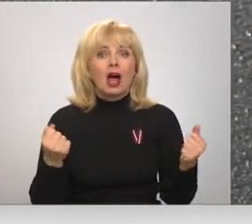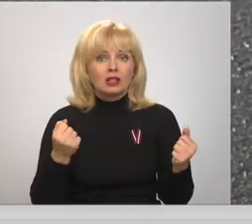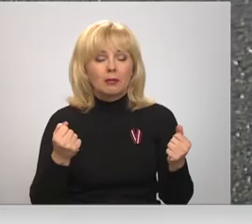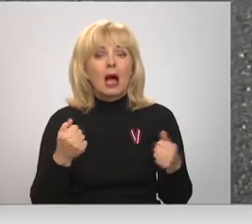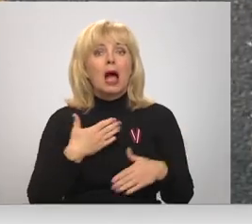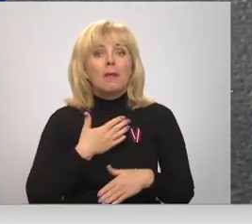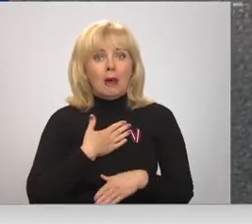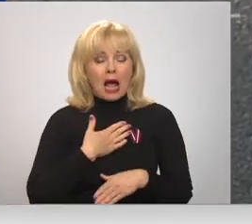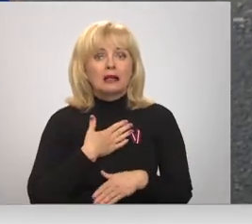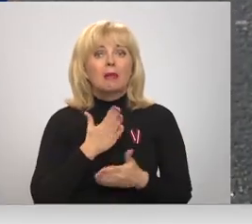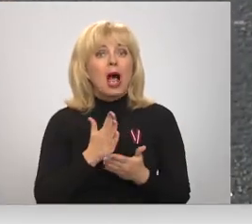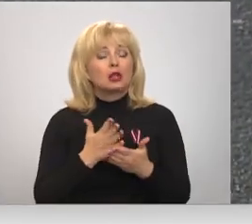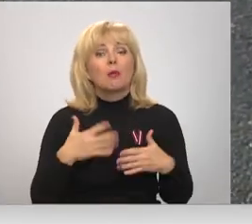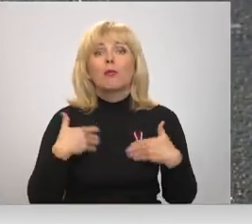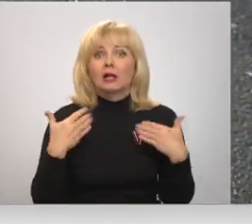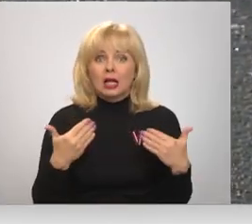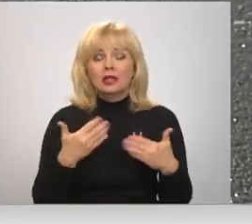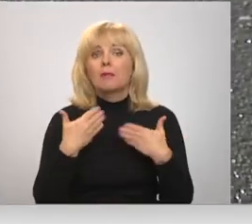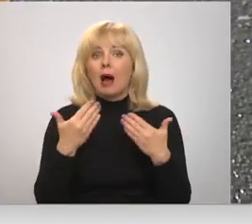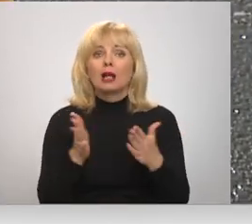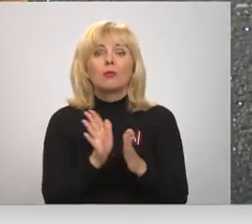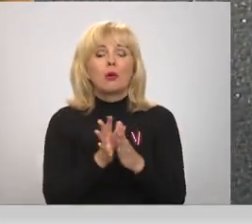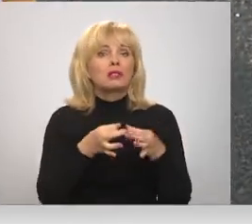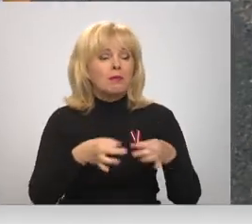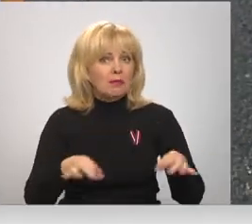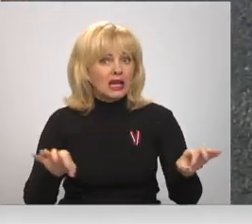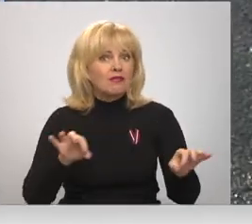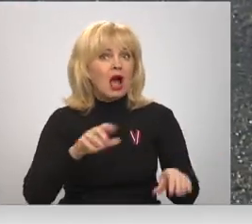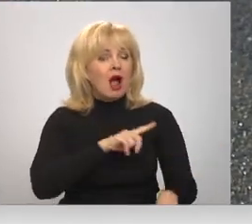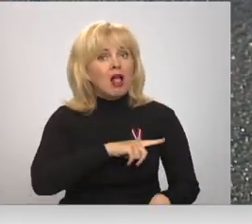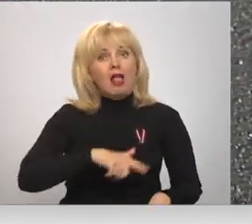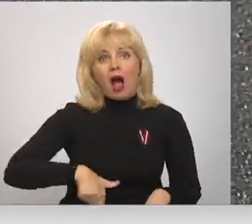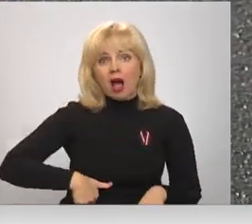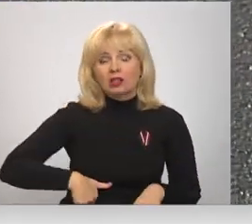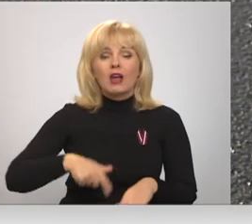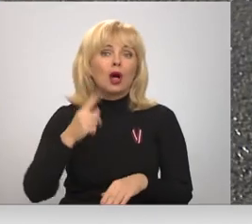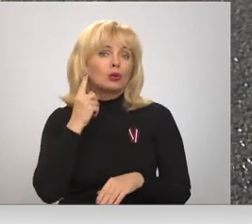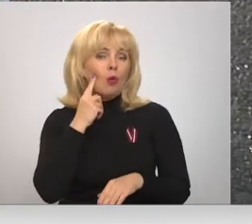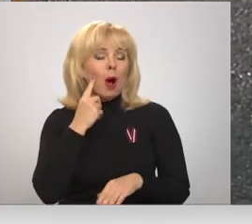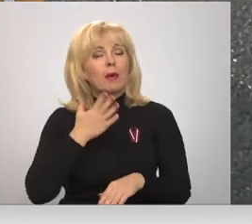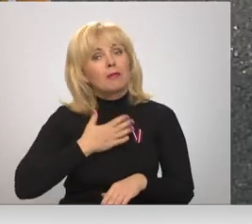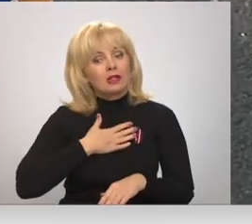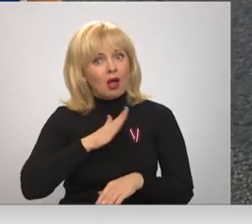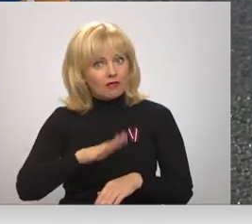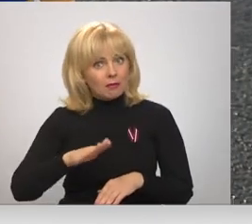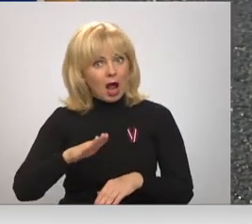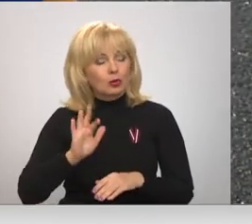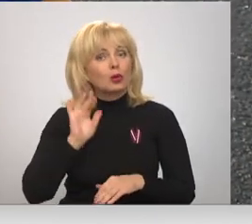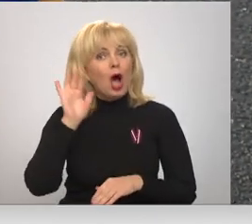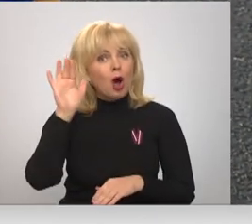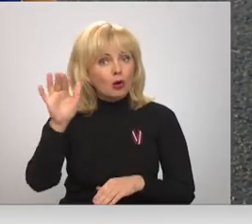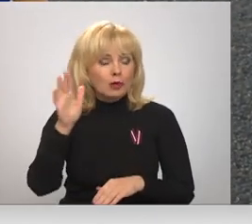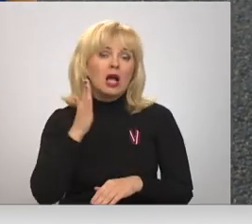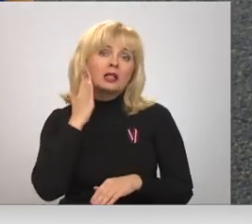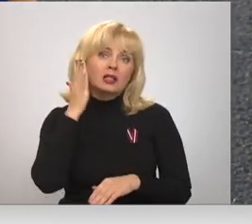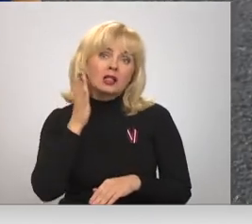esmu priecīga un pateicīga, ka mums ir brīva Latvija. Un domājot par savu bērnu nākotni, es ļoti ceru,